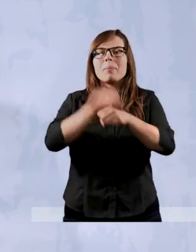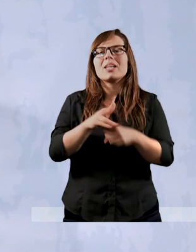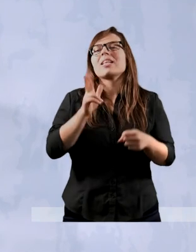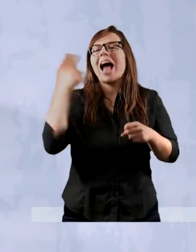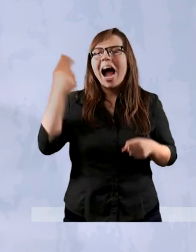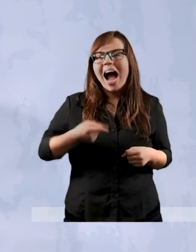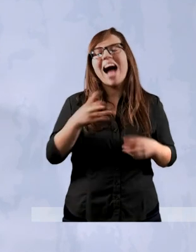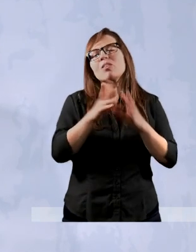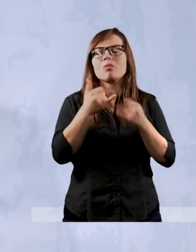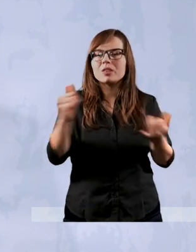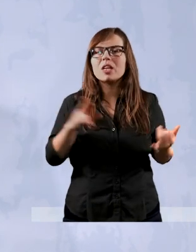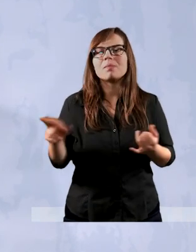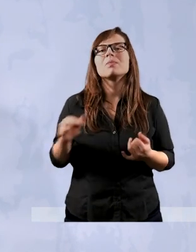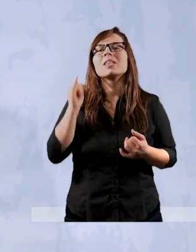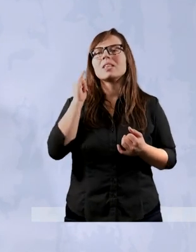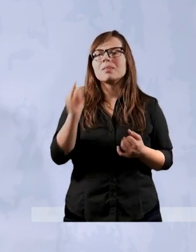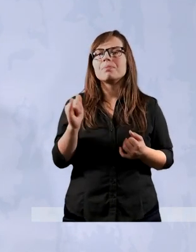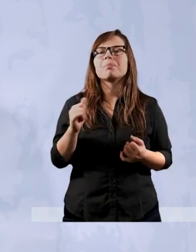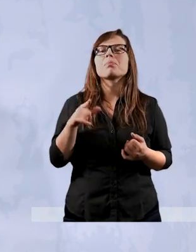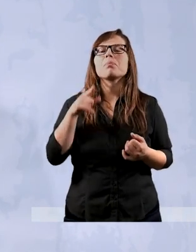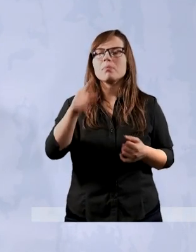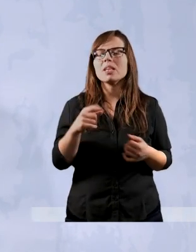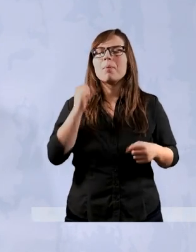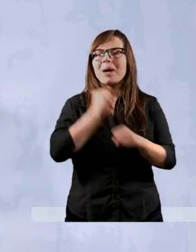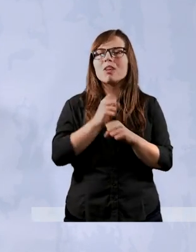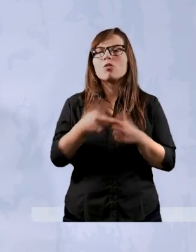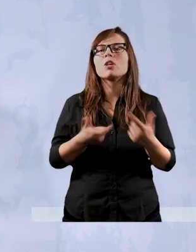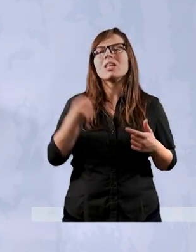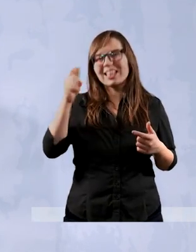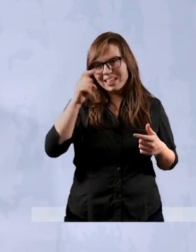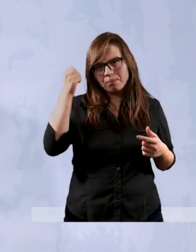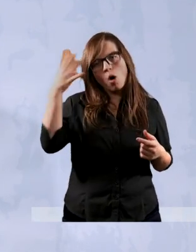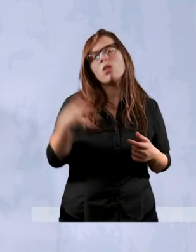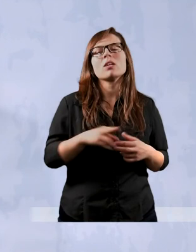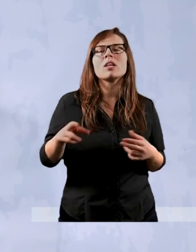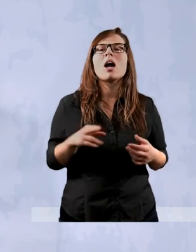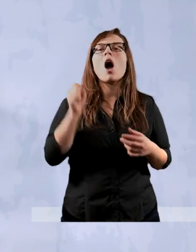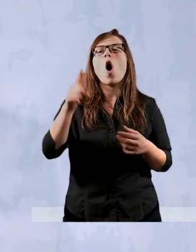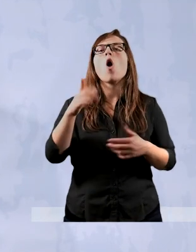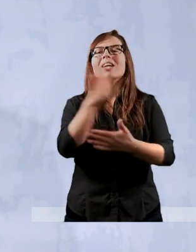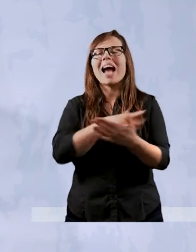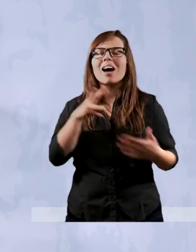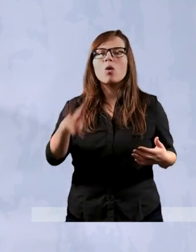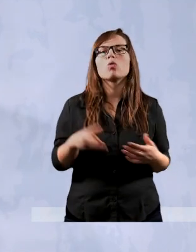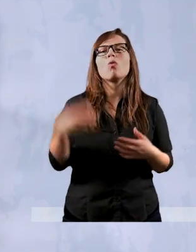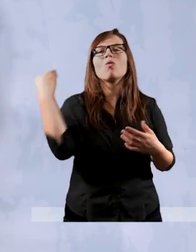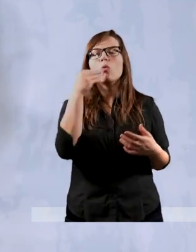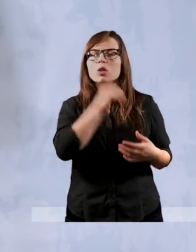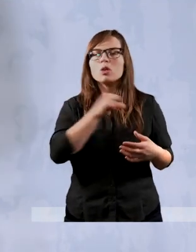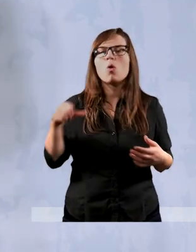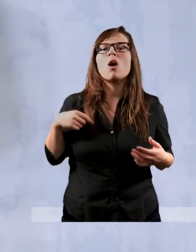obietnic, nakazów i jest zdrowy, jest pracowity, jest mądry. O ileż narodów uczyło